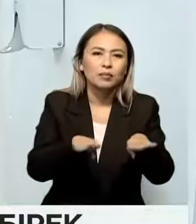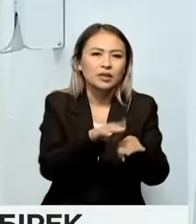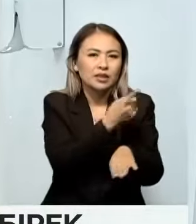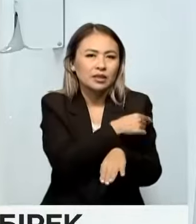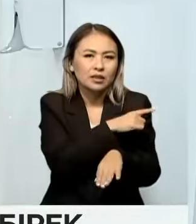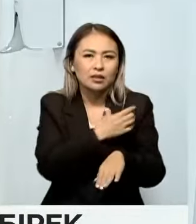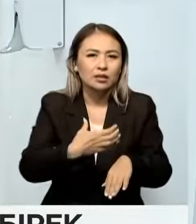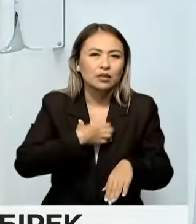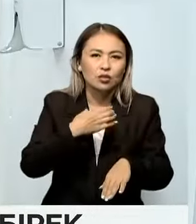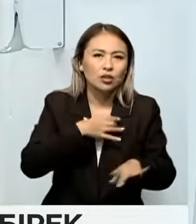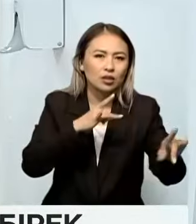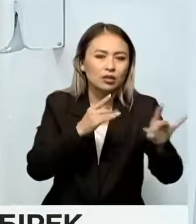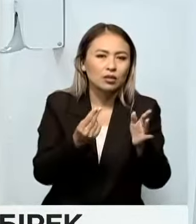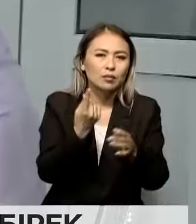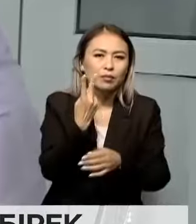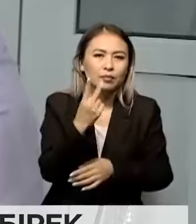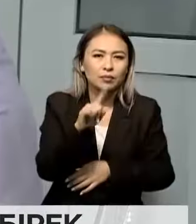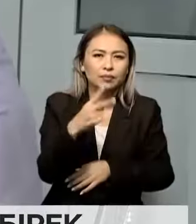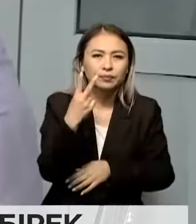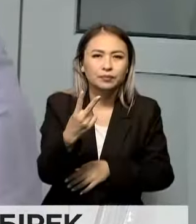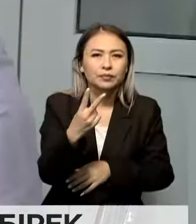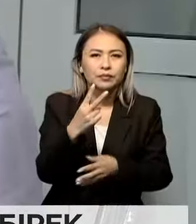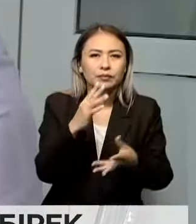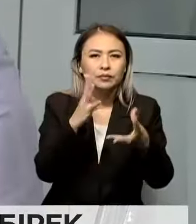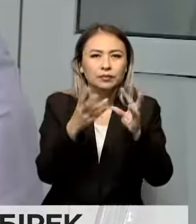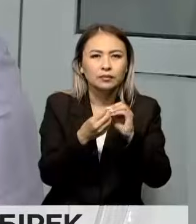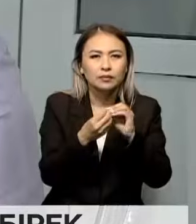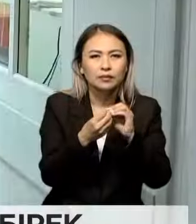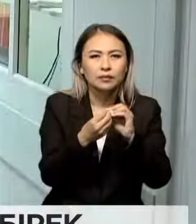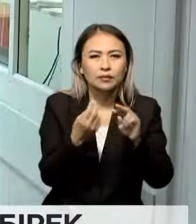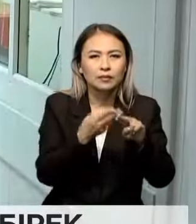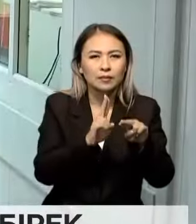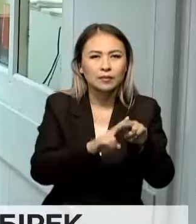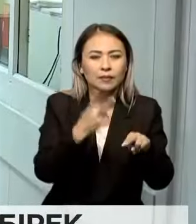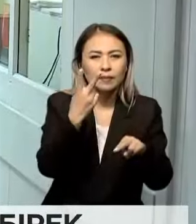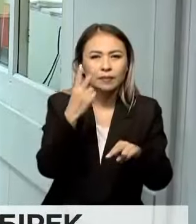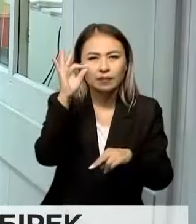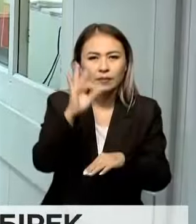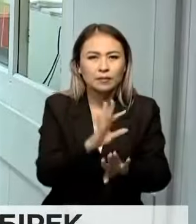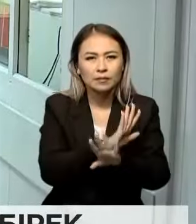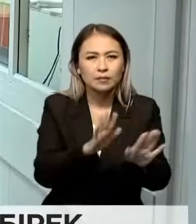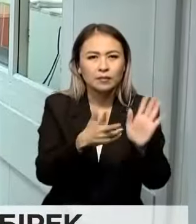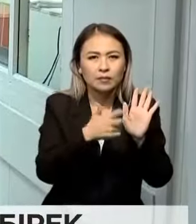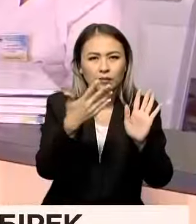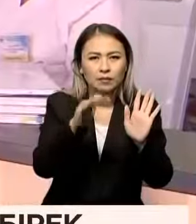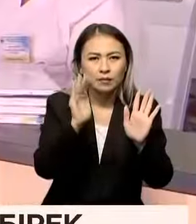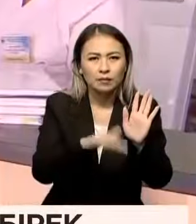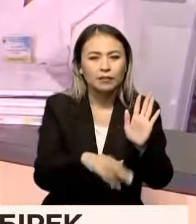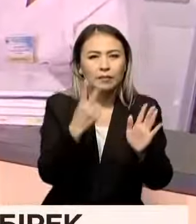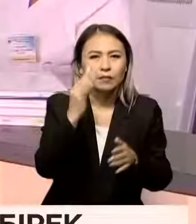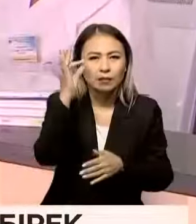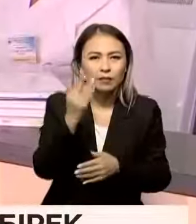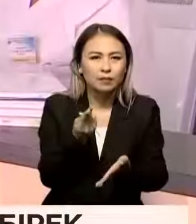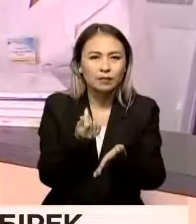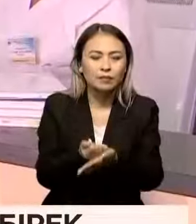олар медициналық сақтандыру жарнасына осы 1 миллион 200 мың теңгенің 2% емес, 850 мың теңгенің 2%